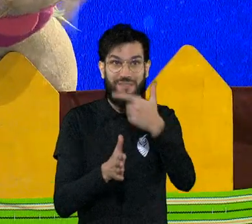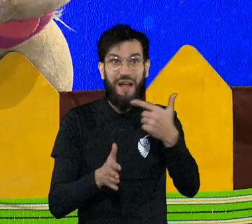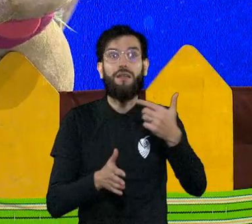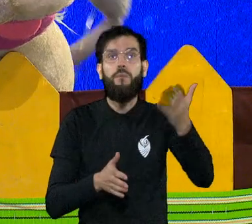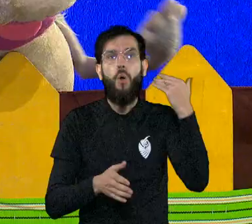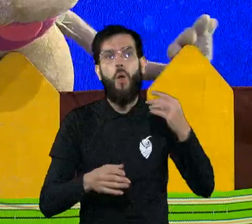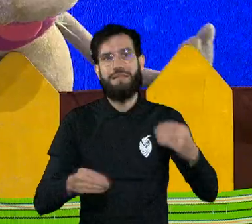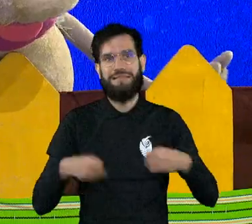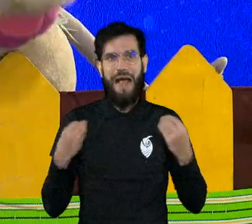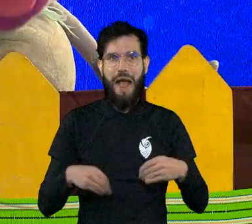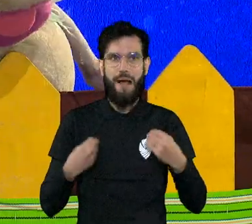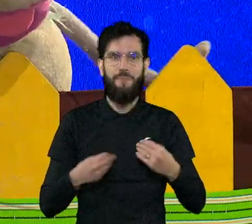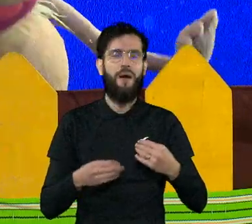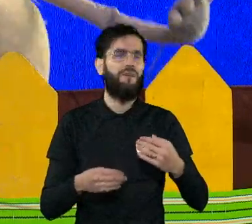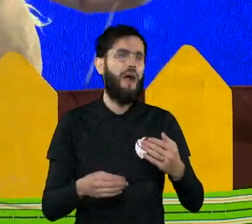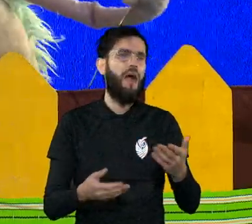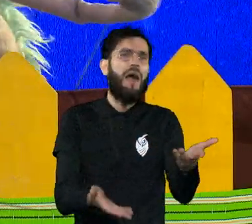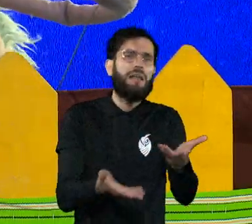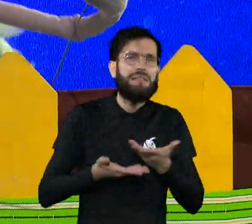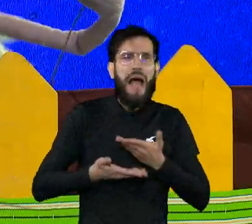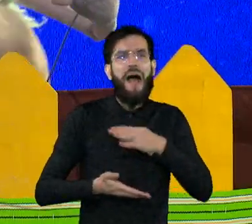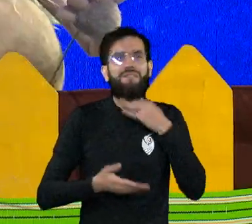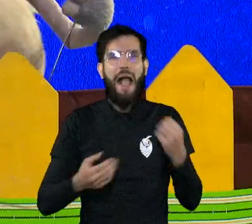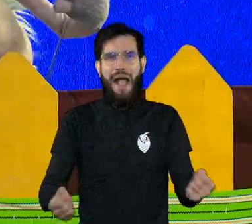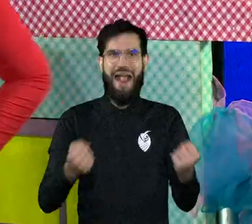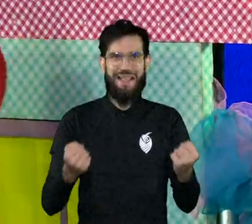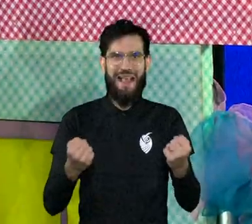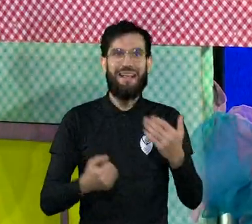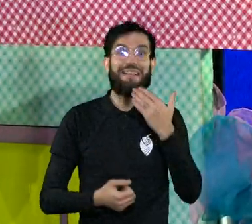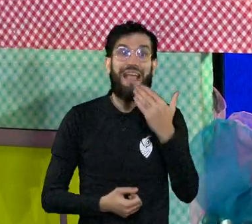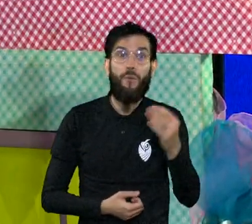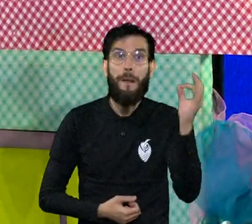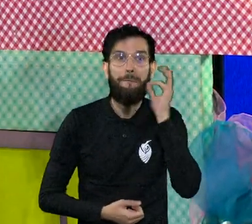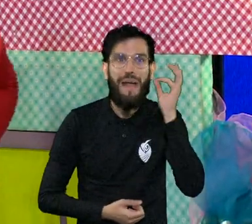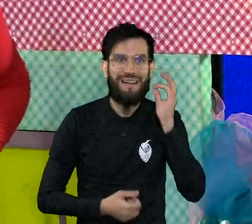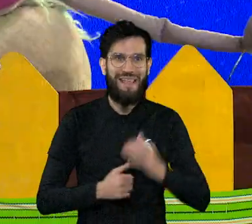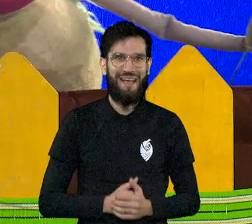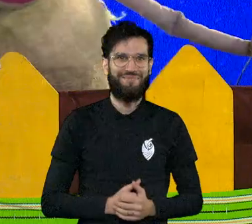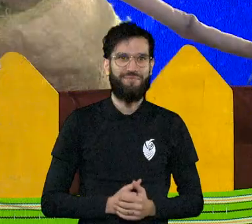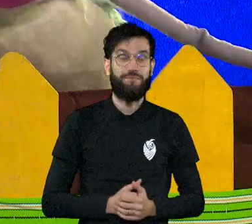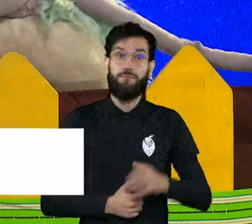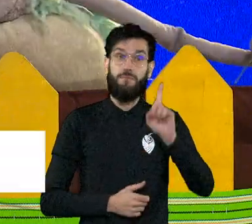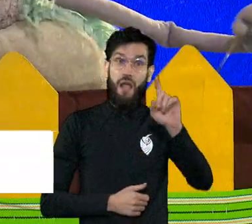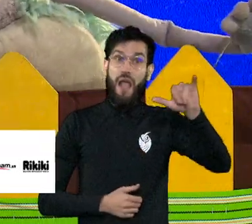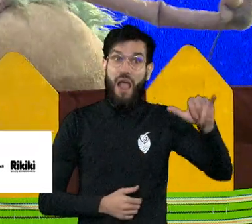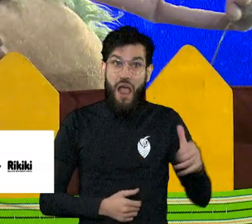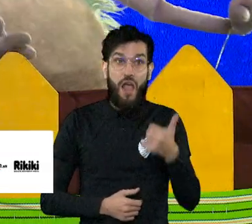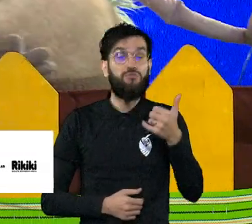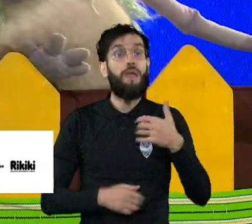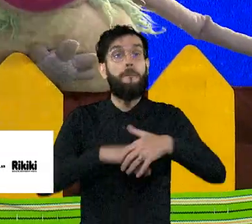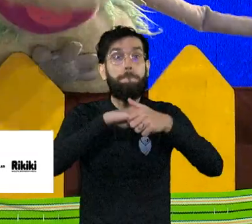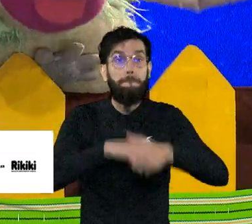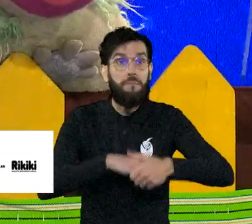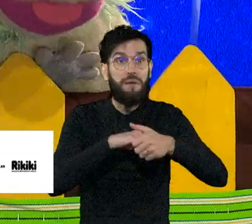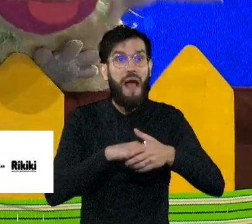a dodávali nám toľko energie. Ďakujeme. Ďakujeme. A ešte raz želáme